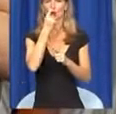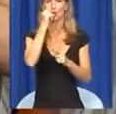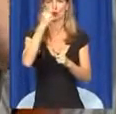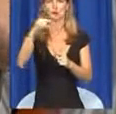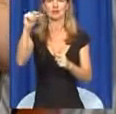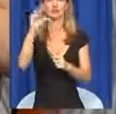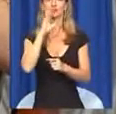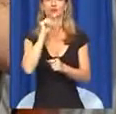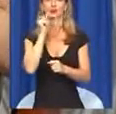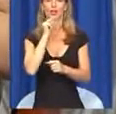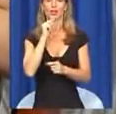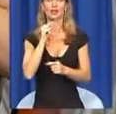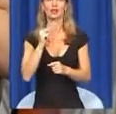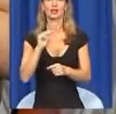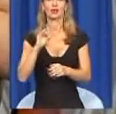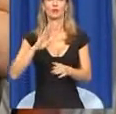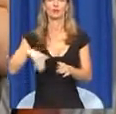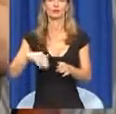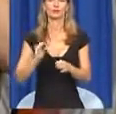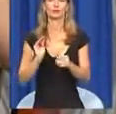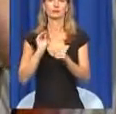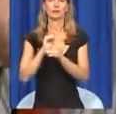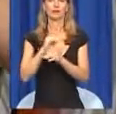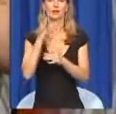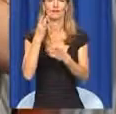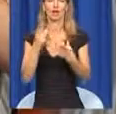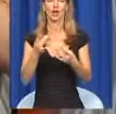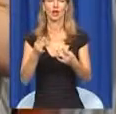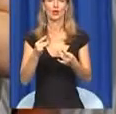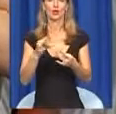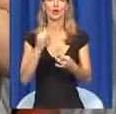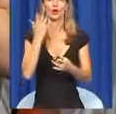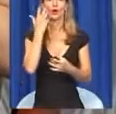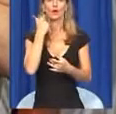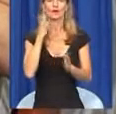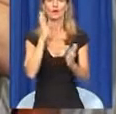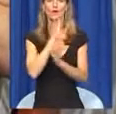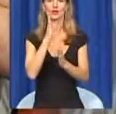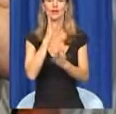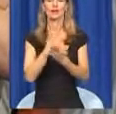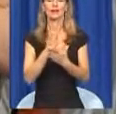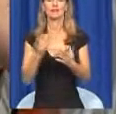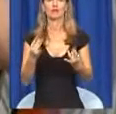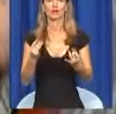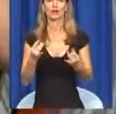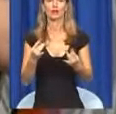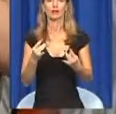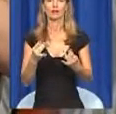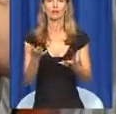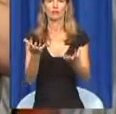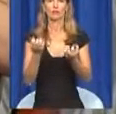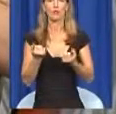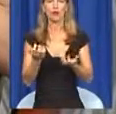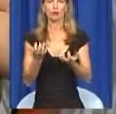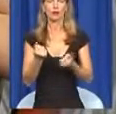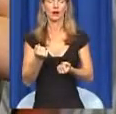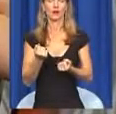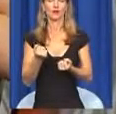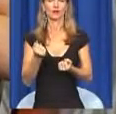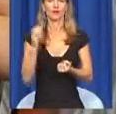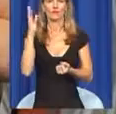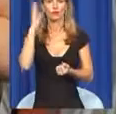які постепенно якось там наповнюються вологою. От в атмосфері є якась волога. Насправді вони це все вбирають, і